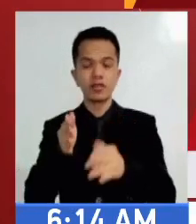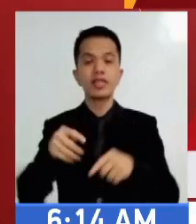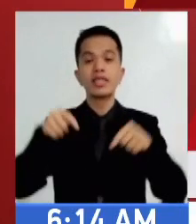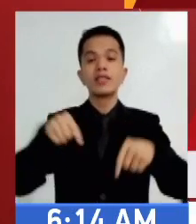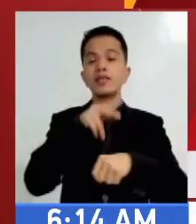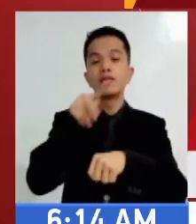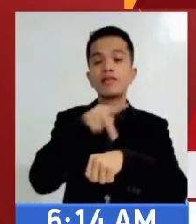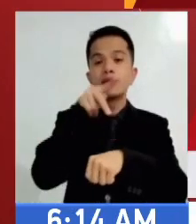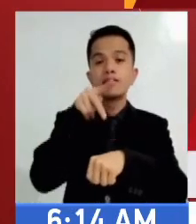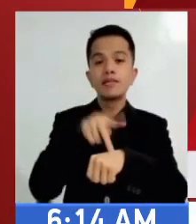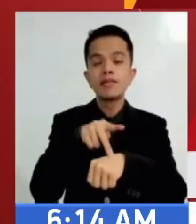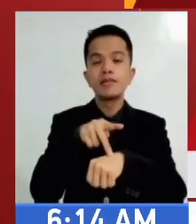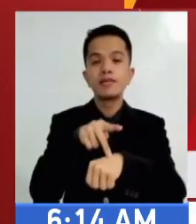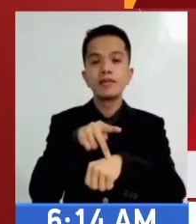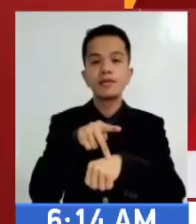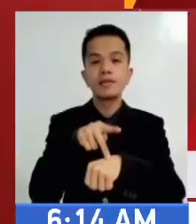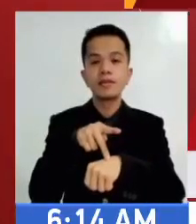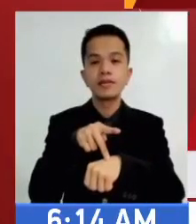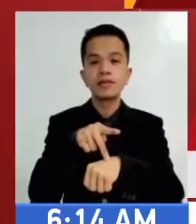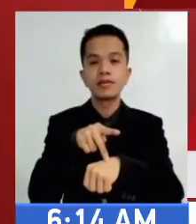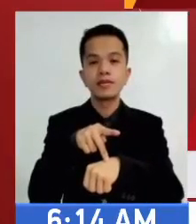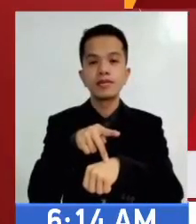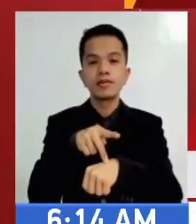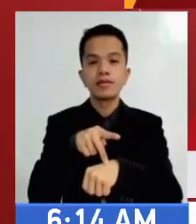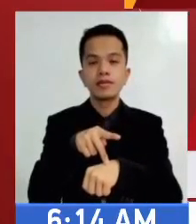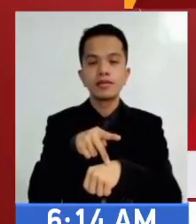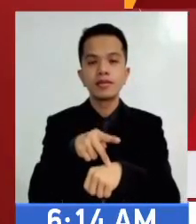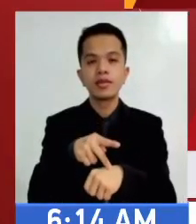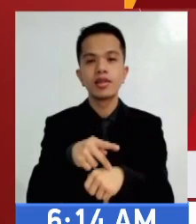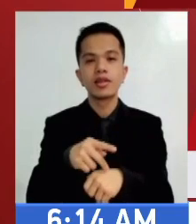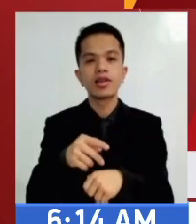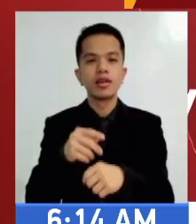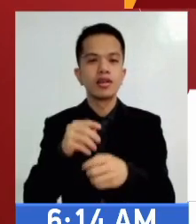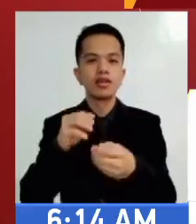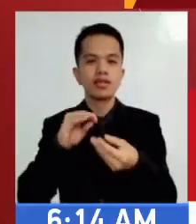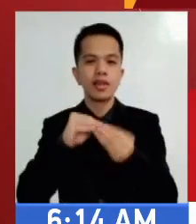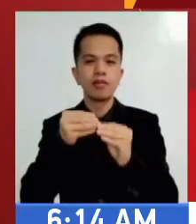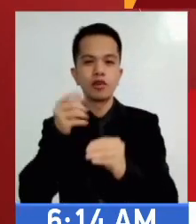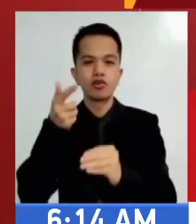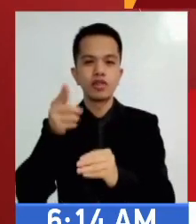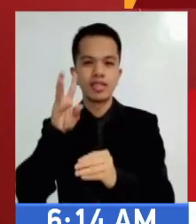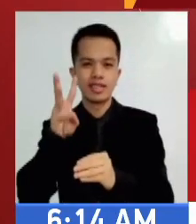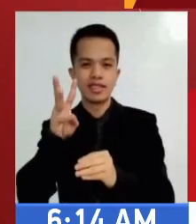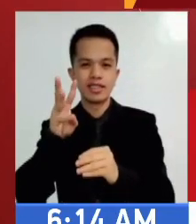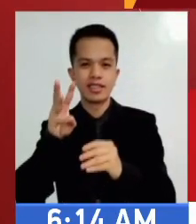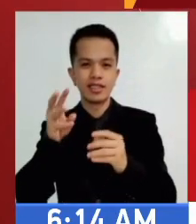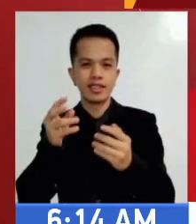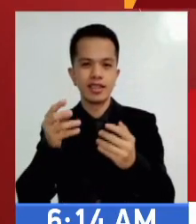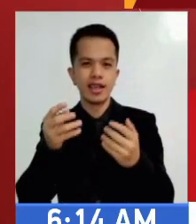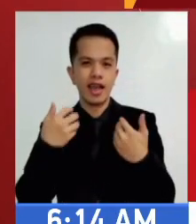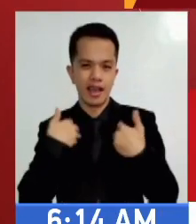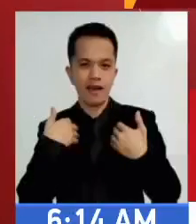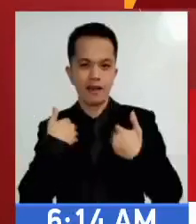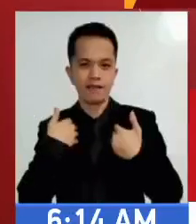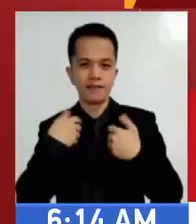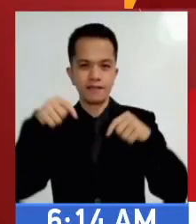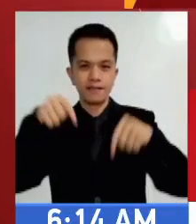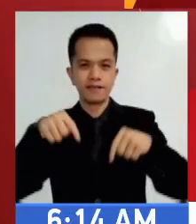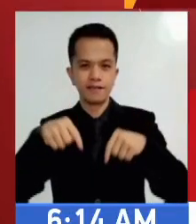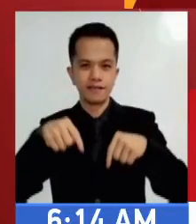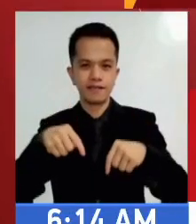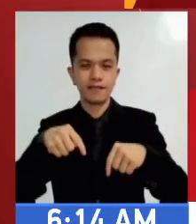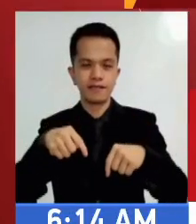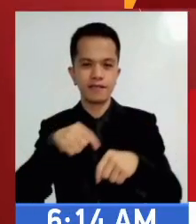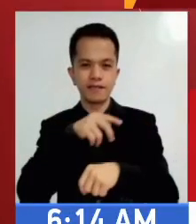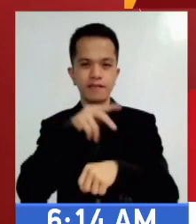is the number 26th form of cancer happening across the population. From 2011